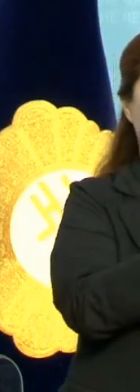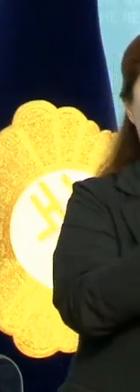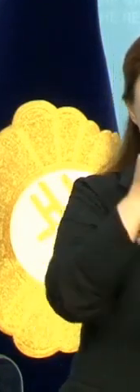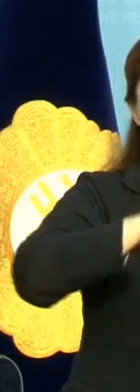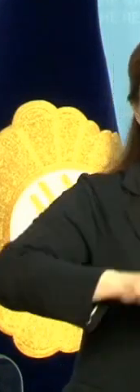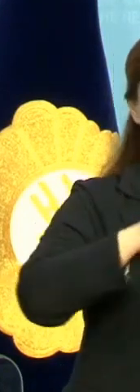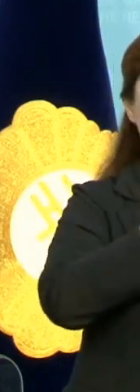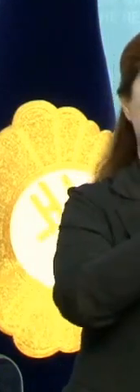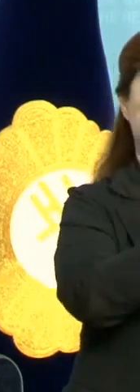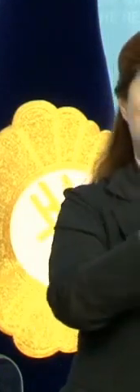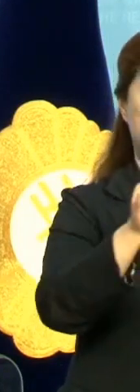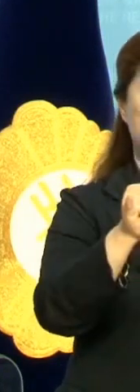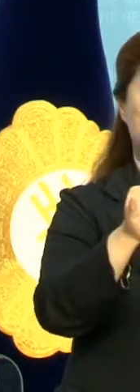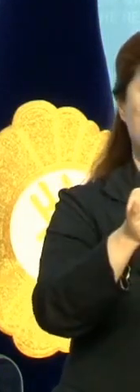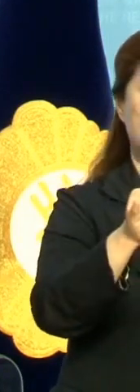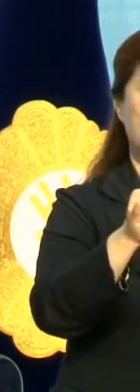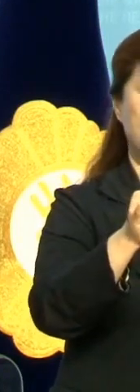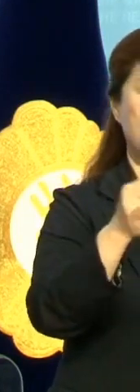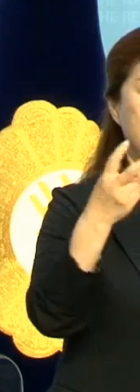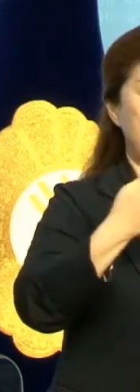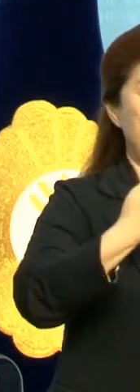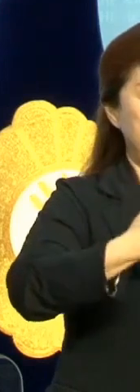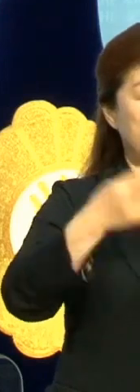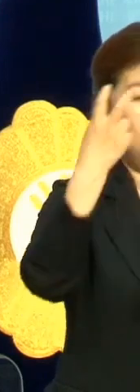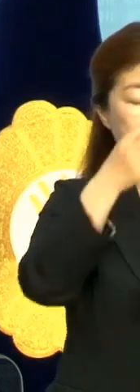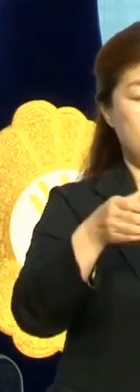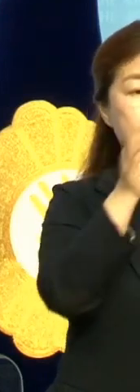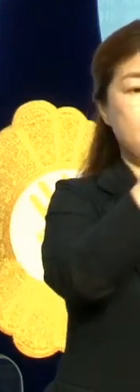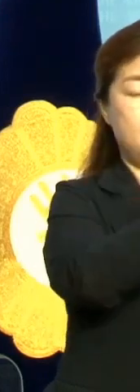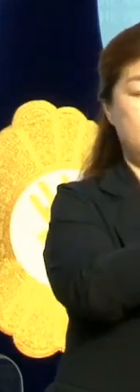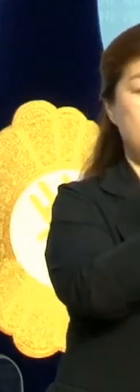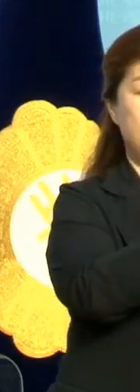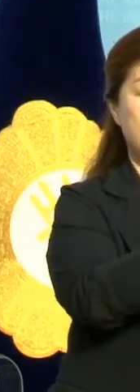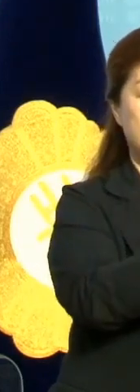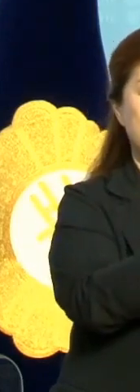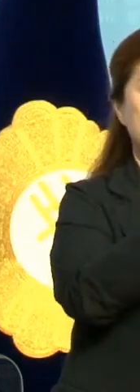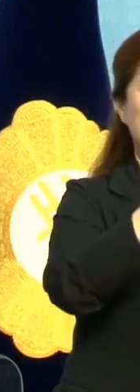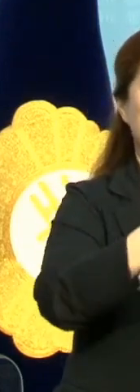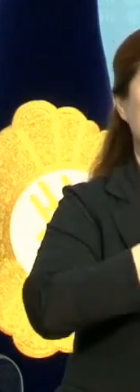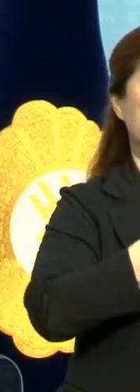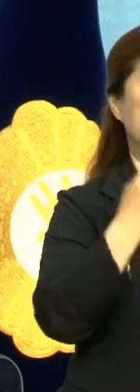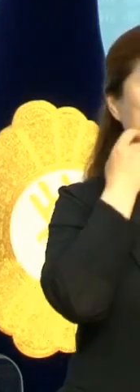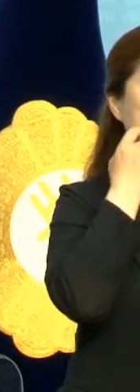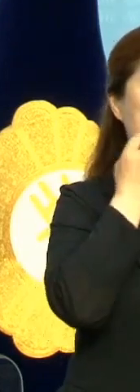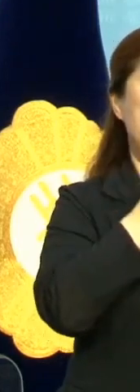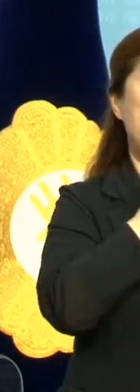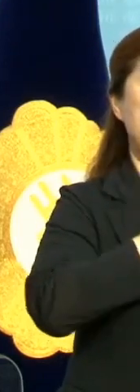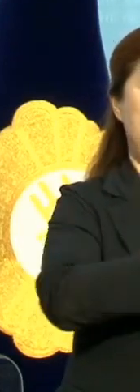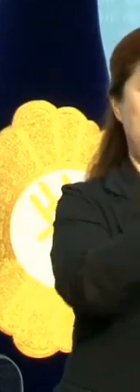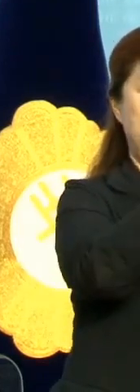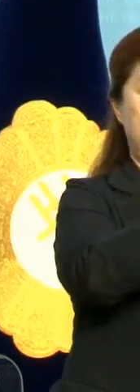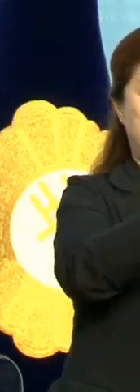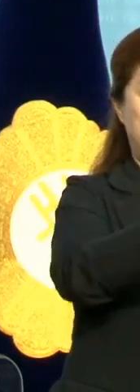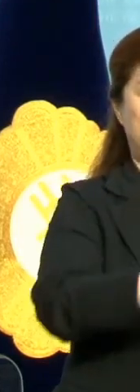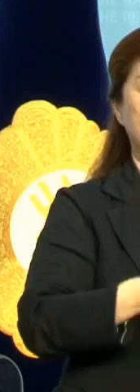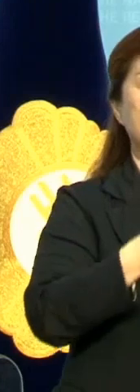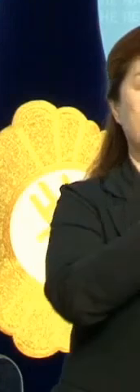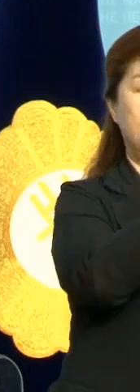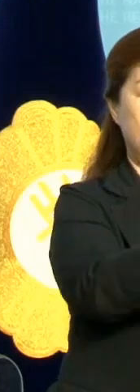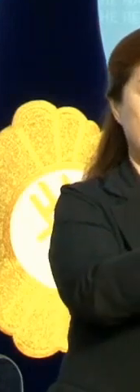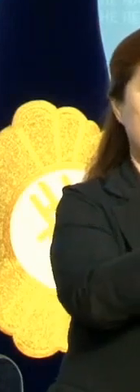관계자, 외부 감사인의 기본을 망각한 채 고의로 부실하고 거짓된 보고서를 만들어 이재용